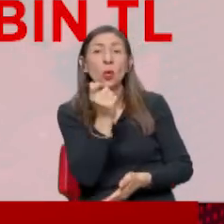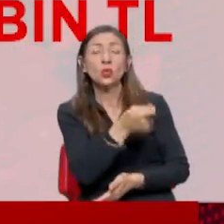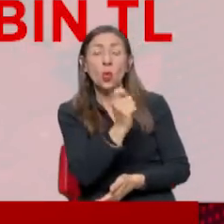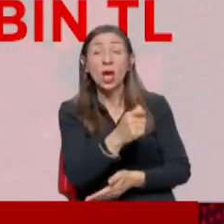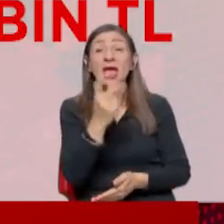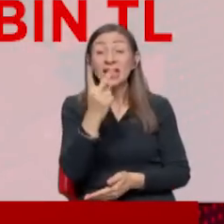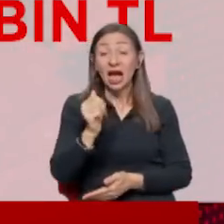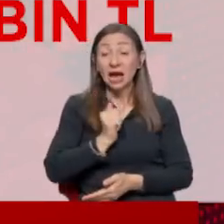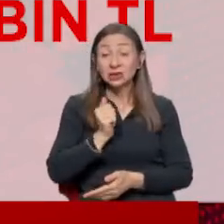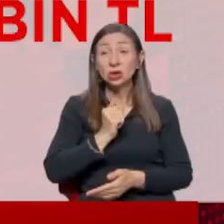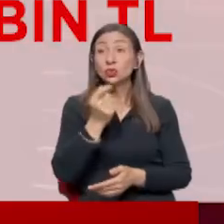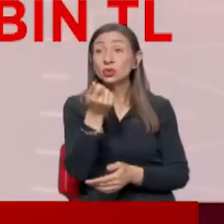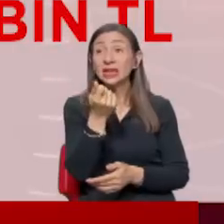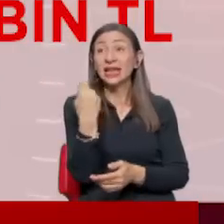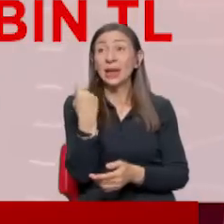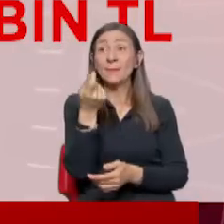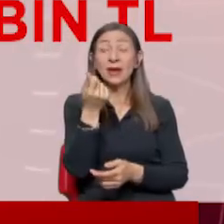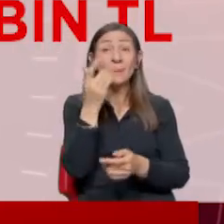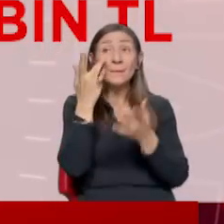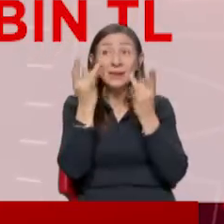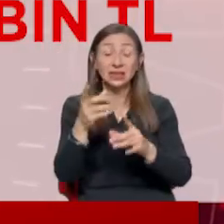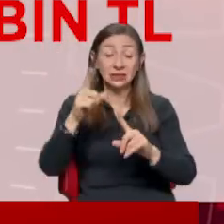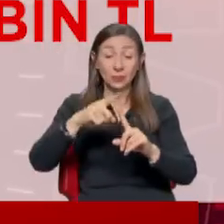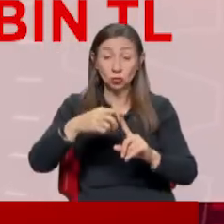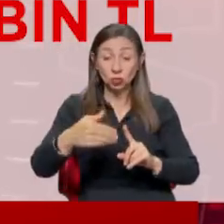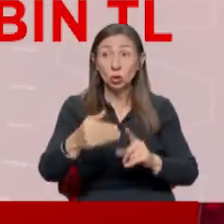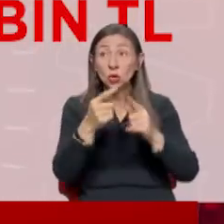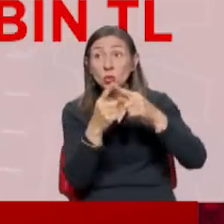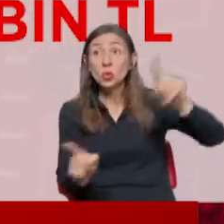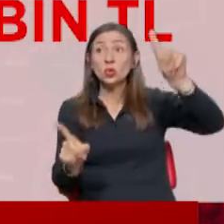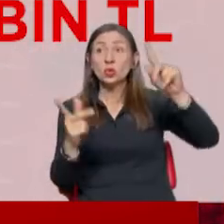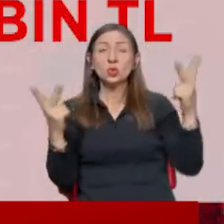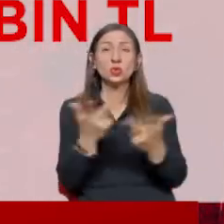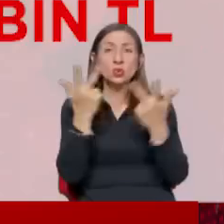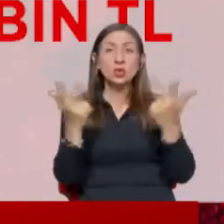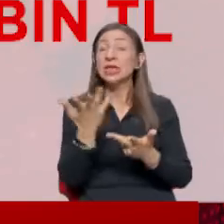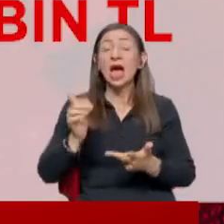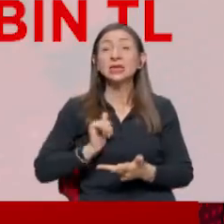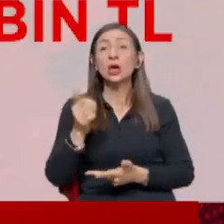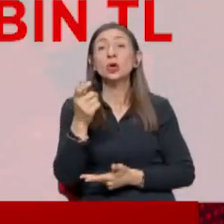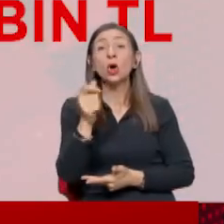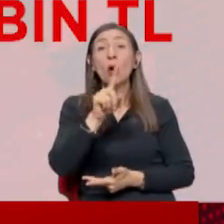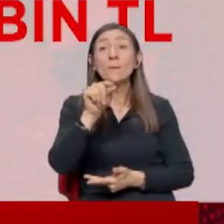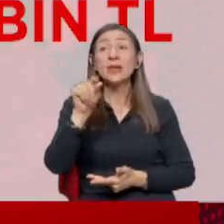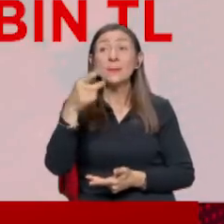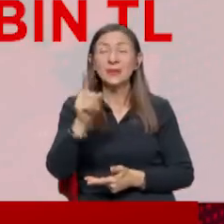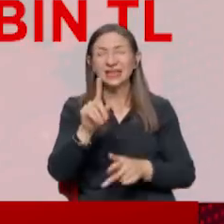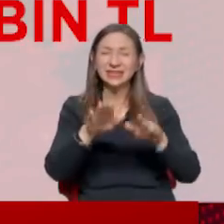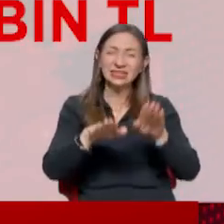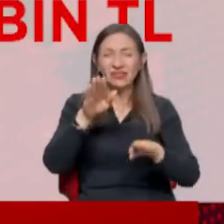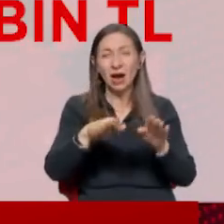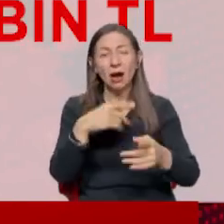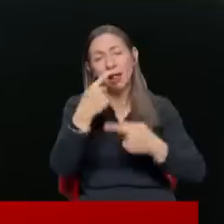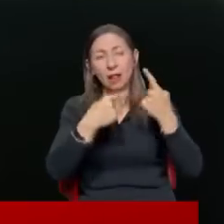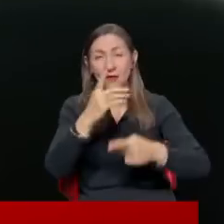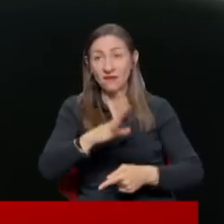İki asgari ücrete de yeni rakamlar belirlenecek Temmuz'da. Uçurum derinleşecek çünkü asgari ücrete 11 bin lira civarı